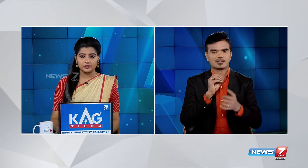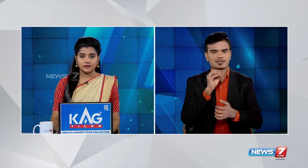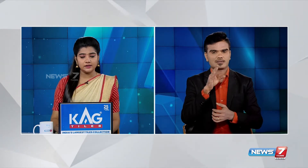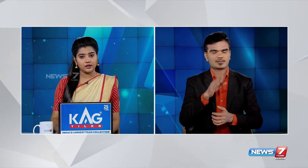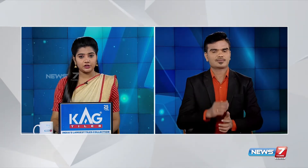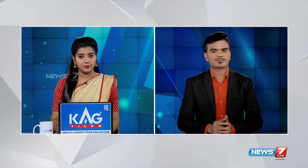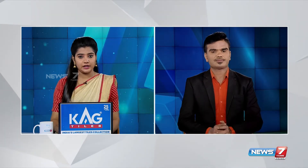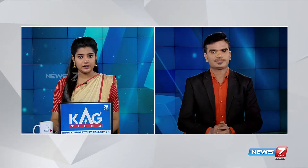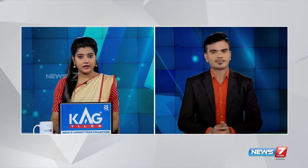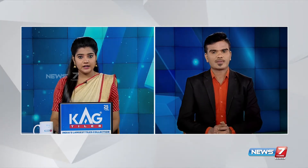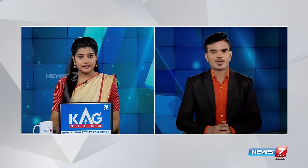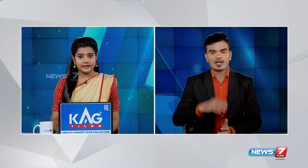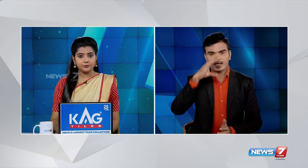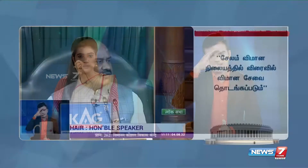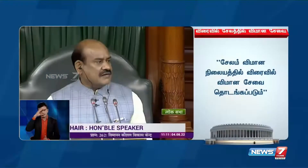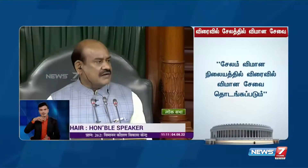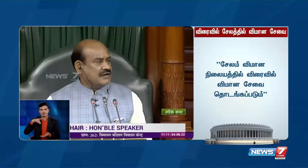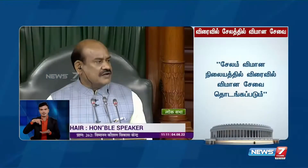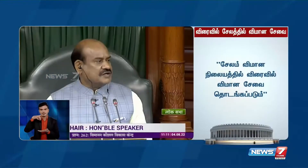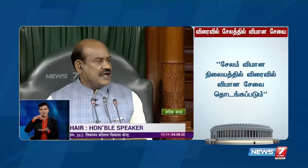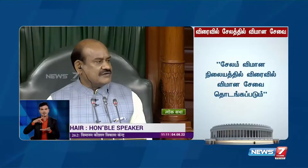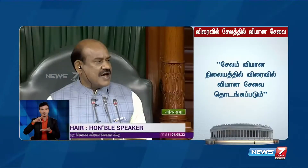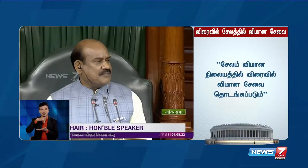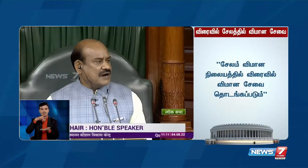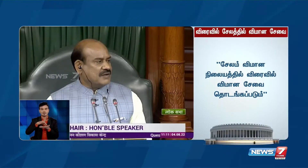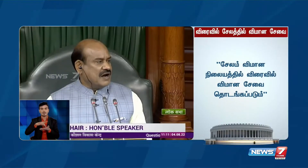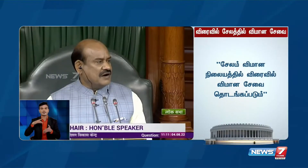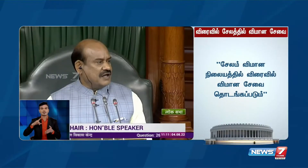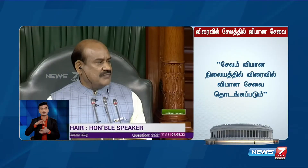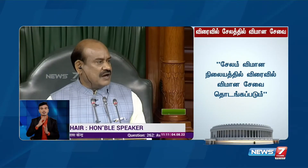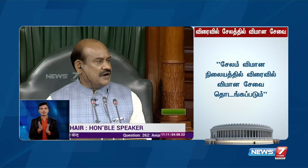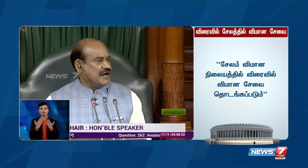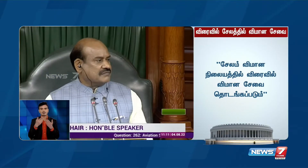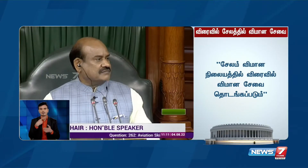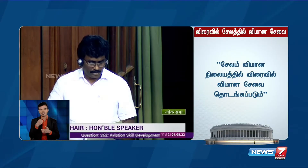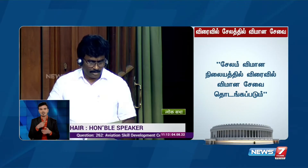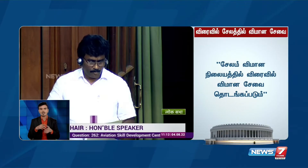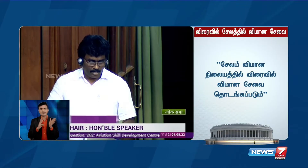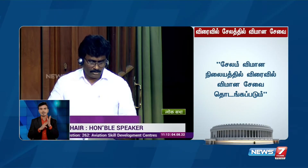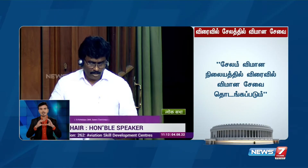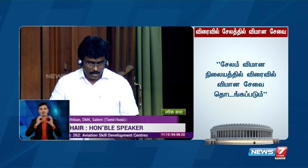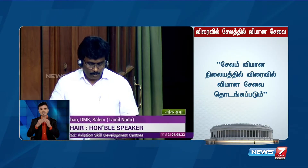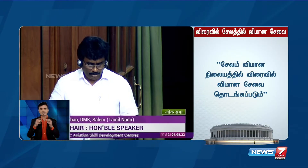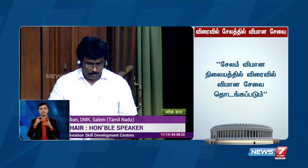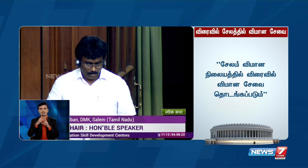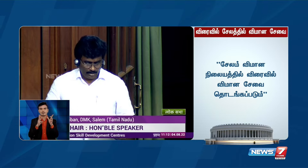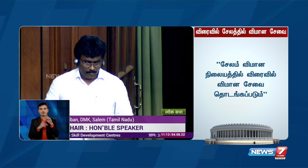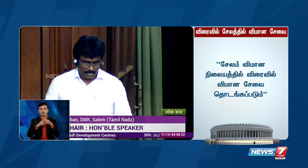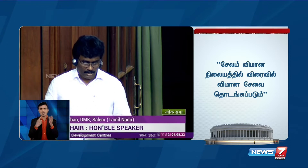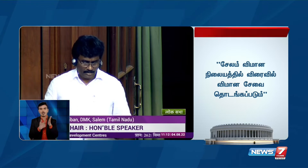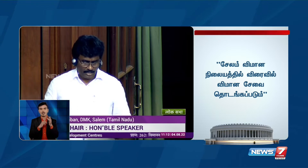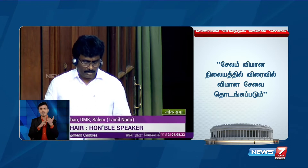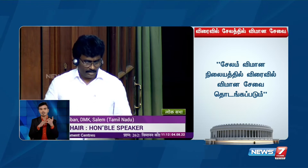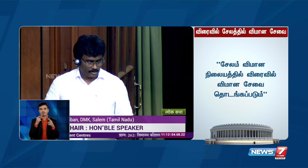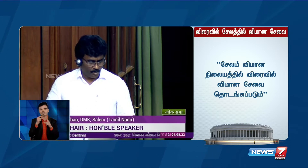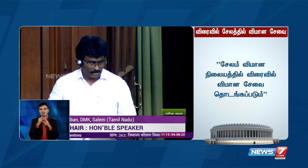ஜோதிராதித்ய சிந்தியா தெரிவித்துள்ளார். சேலம் விமான நிலையத்திலிருந்து விமான சேவைகளை மீண்டும் தொடங்குவது தொடர்பாக மக்களவையில் திமுக உறுப்பினர்